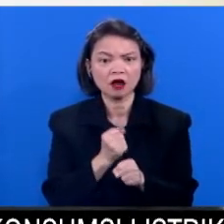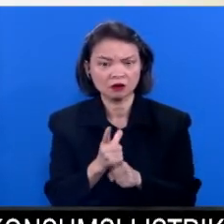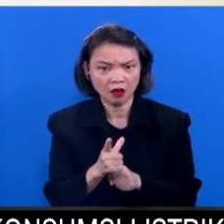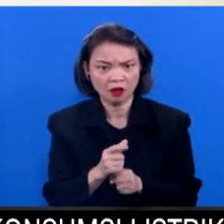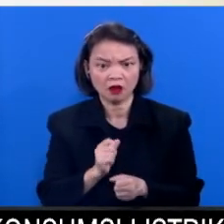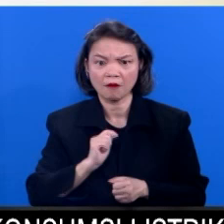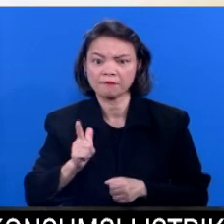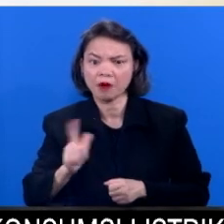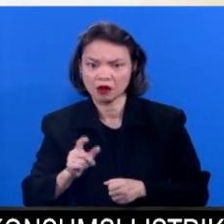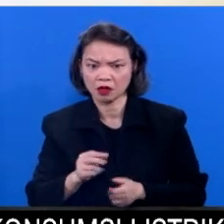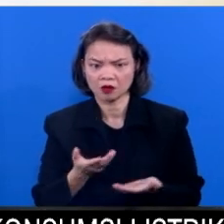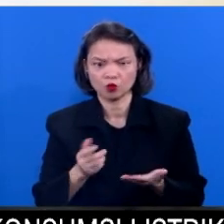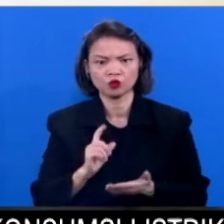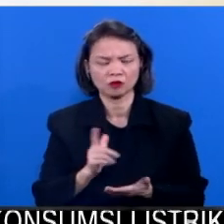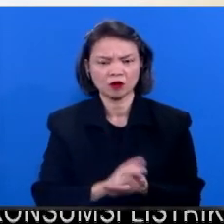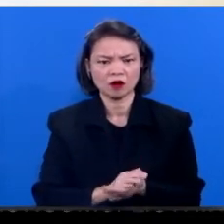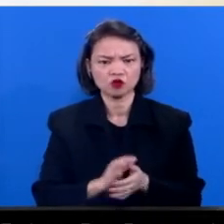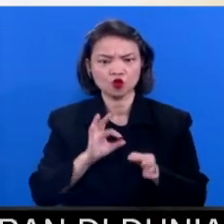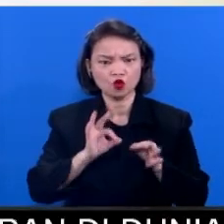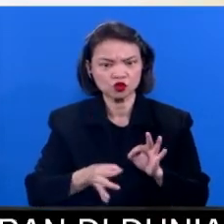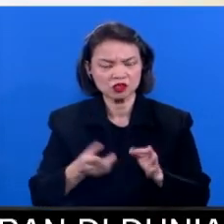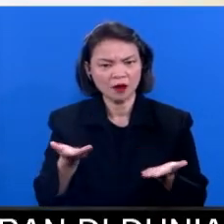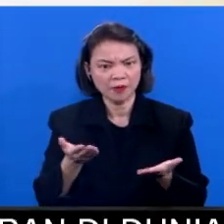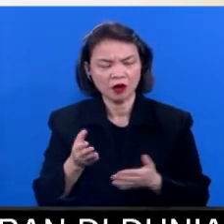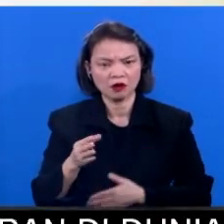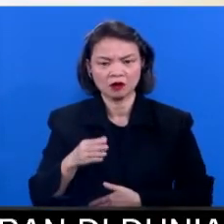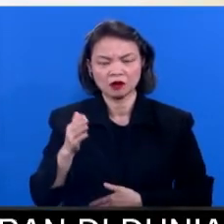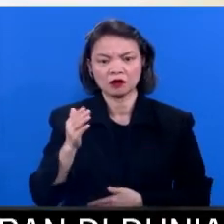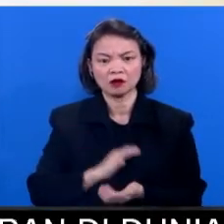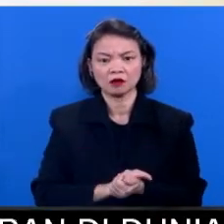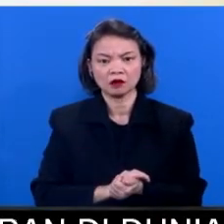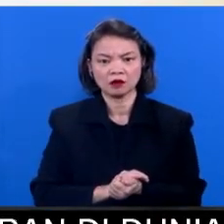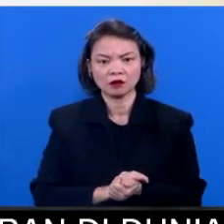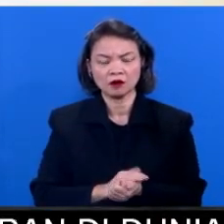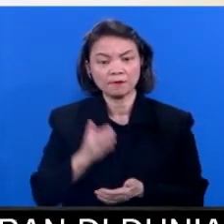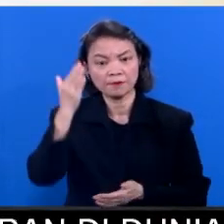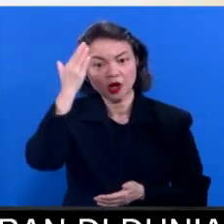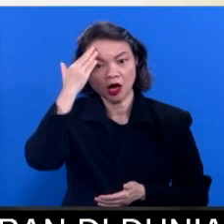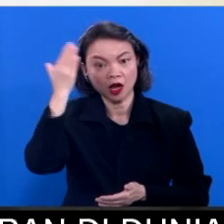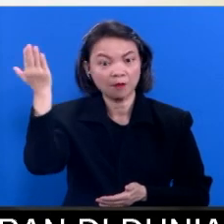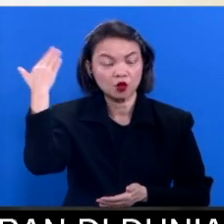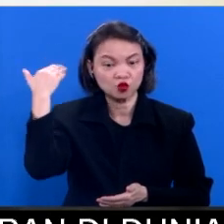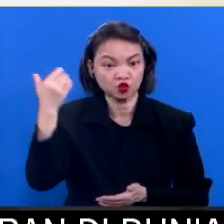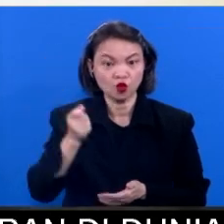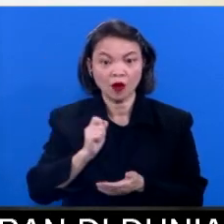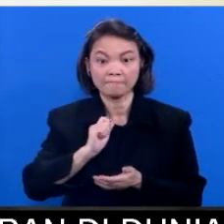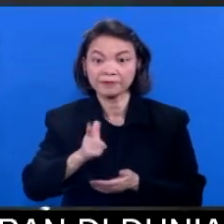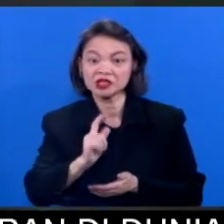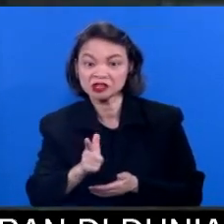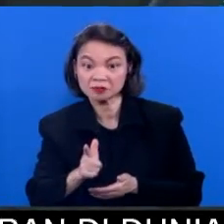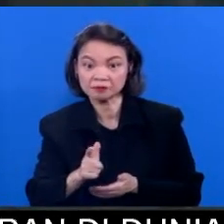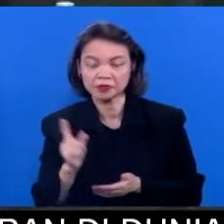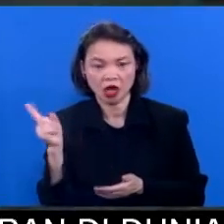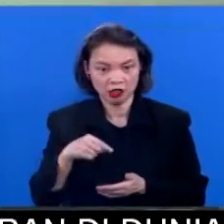ketika gagal, solusi yang terbayangkan adalah ya pengalaman mereka yang sudah mereka lakukan sebelumnya, pinjam lagi ke tempat lain.